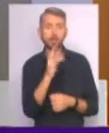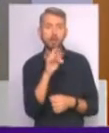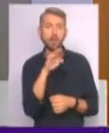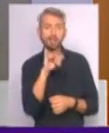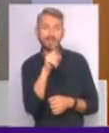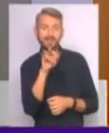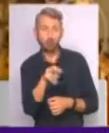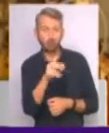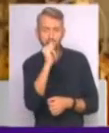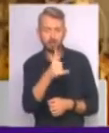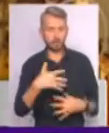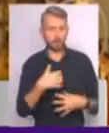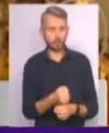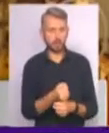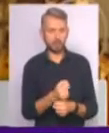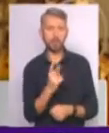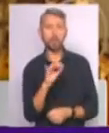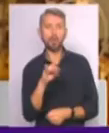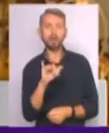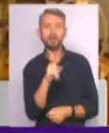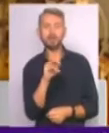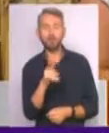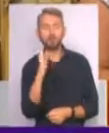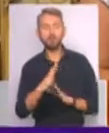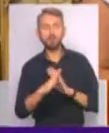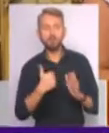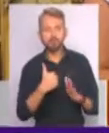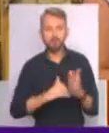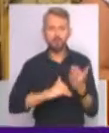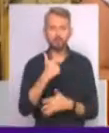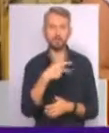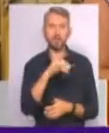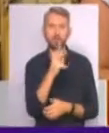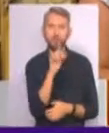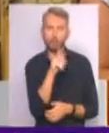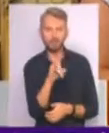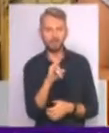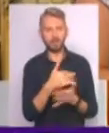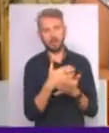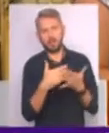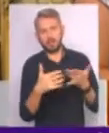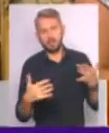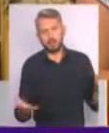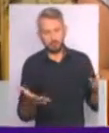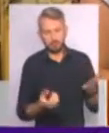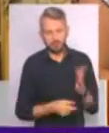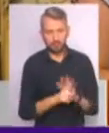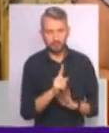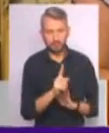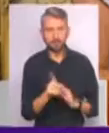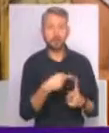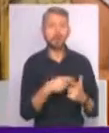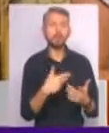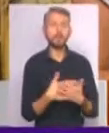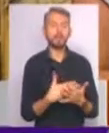даст похудеть. Потому что кортизол будет вызывать повышение глюкозы, потому что там целый ряд процессов запускается. Либо,